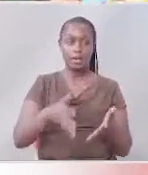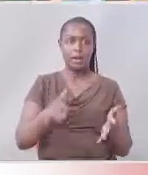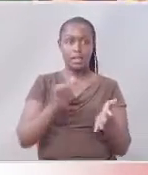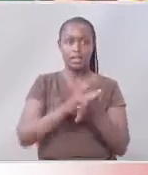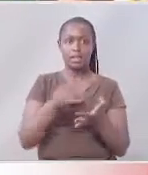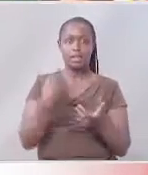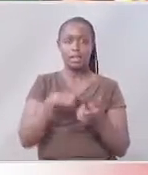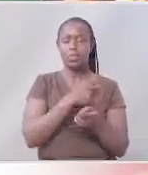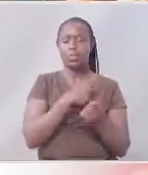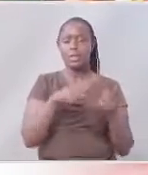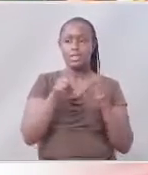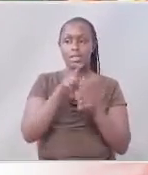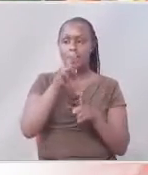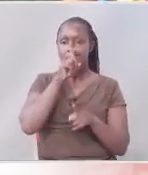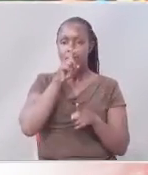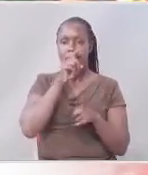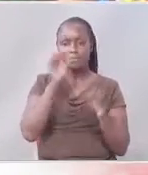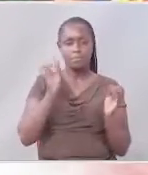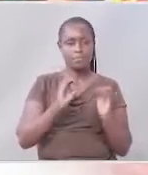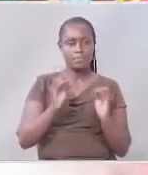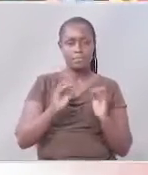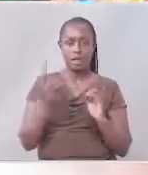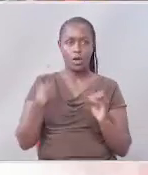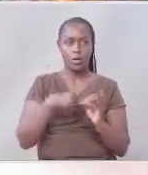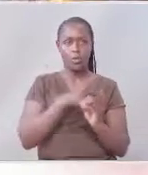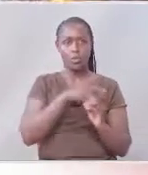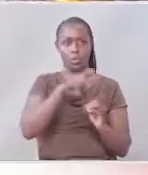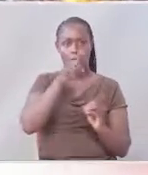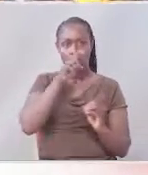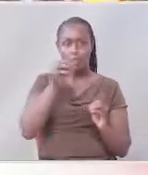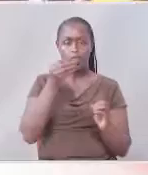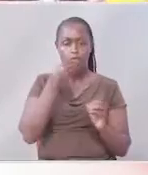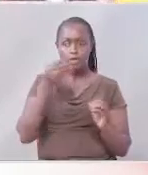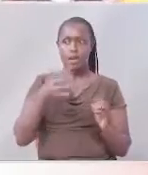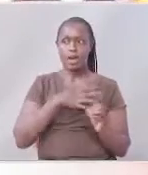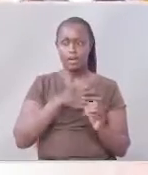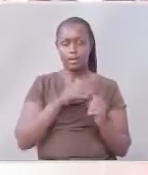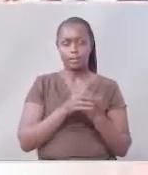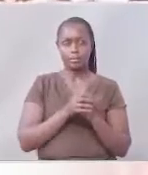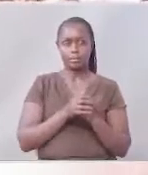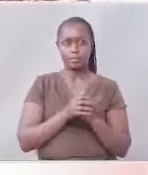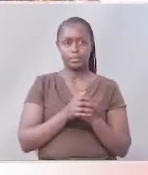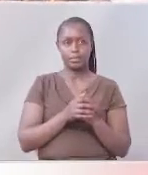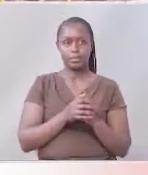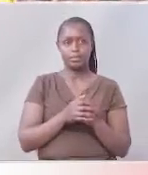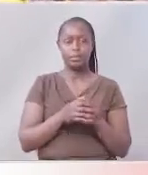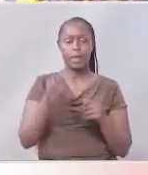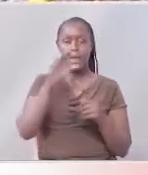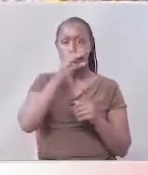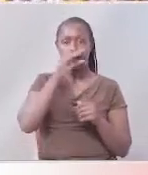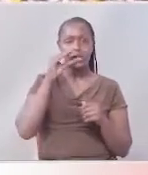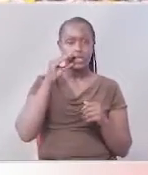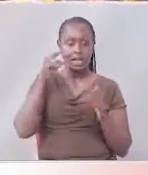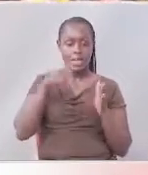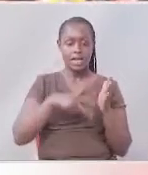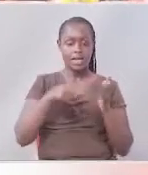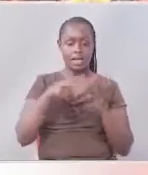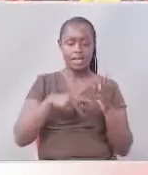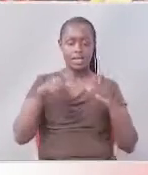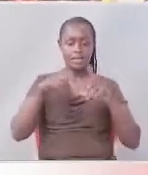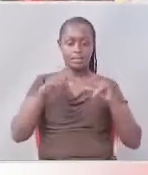si kama kuku. Sisi kuku ni chakula yetu. Musalia Mudavadi akasoma statement ya Kenya